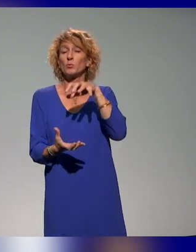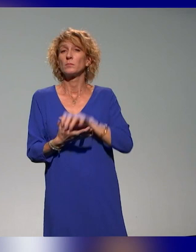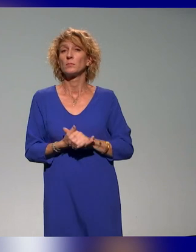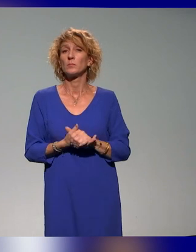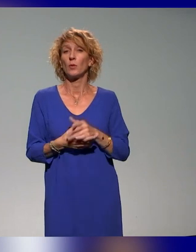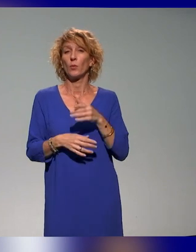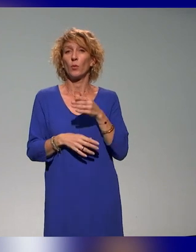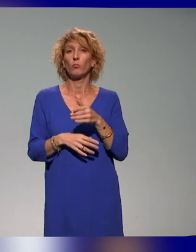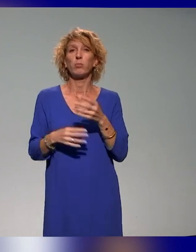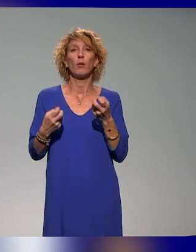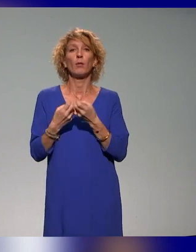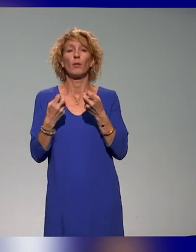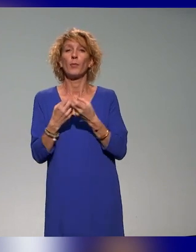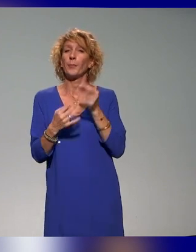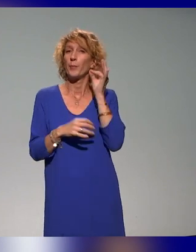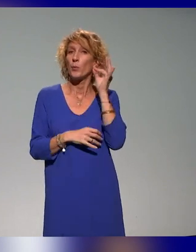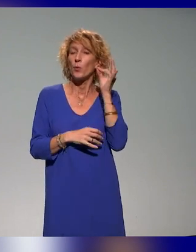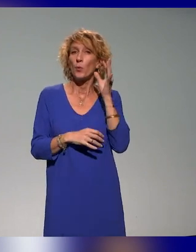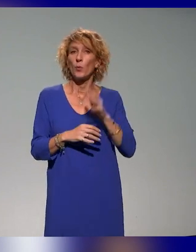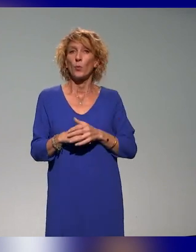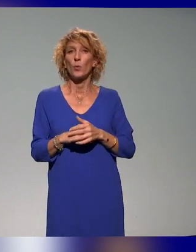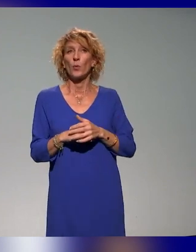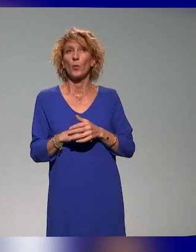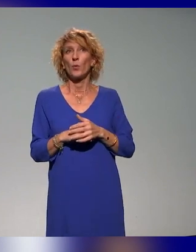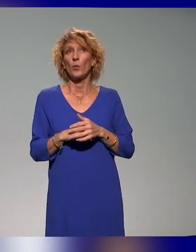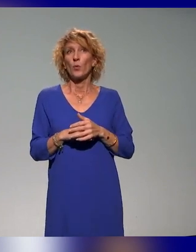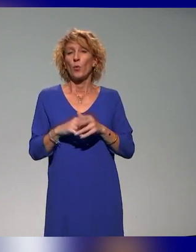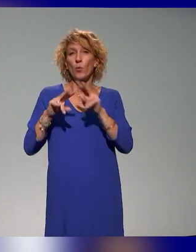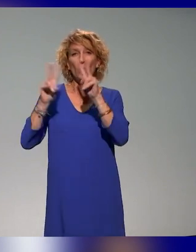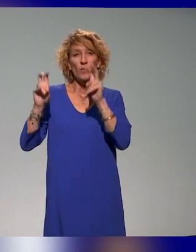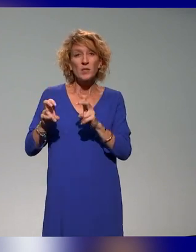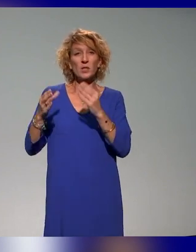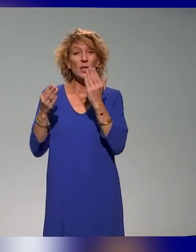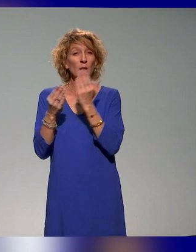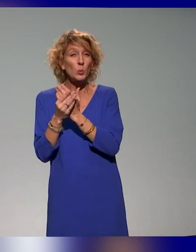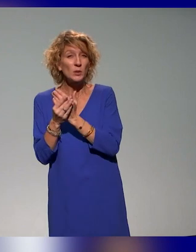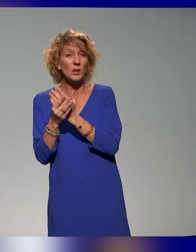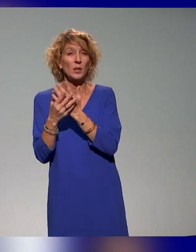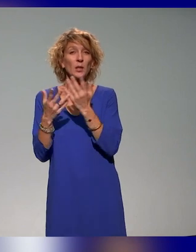les ressources type leçons, fichiers, dossiers.